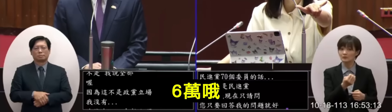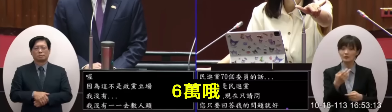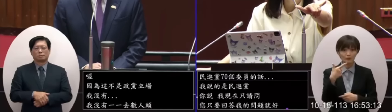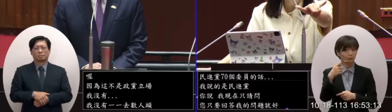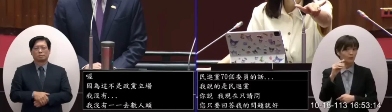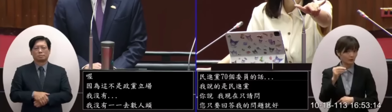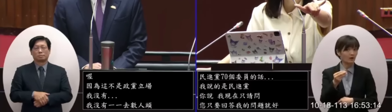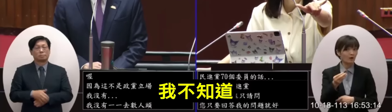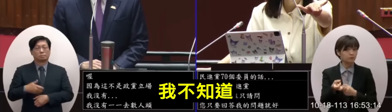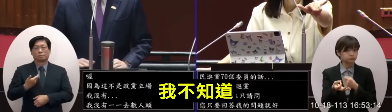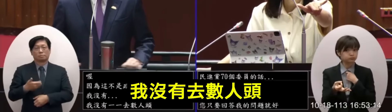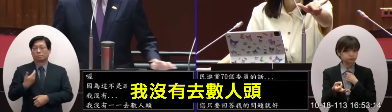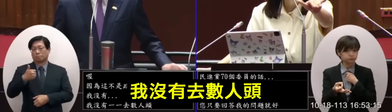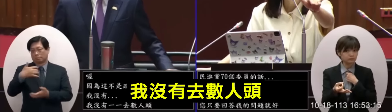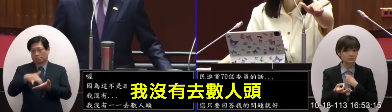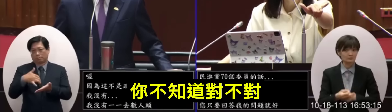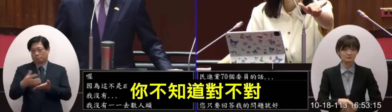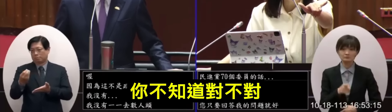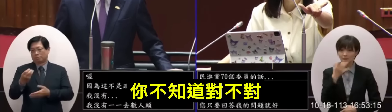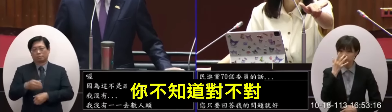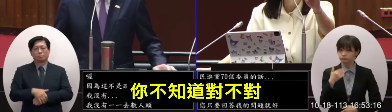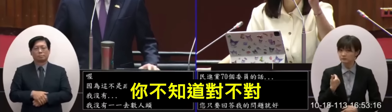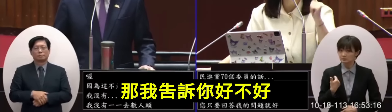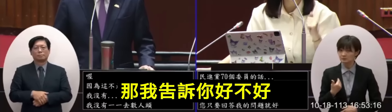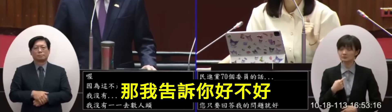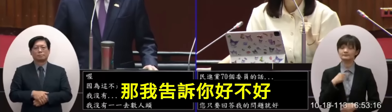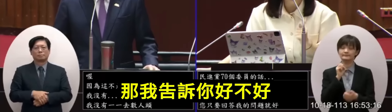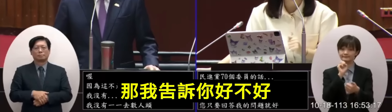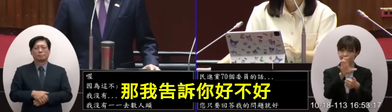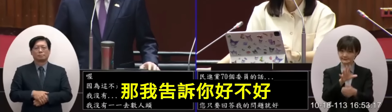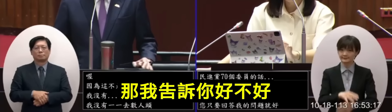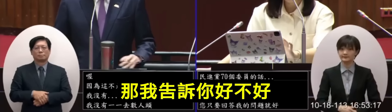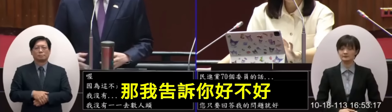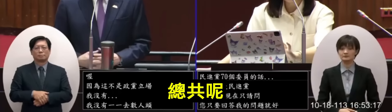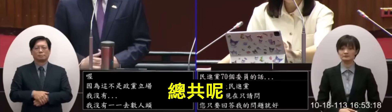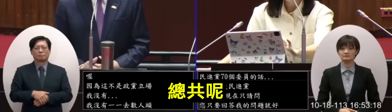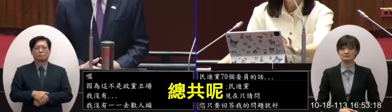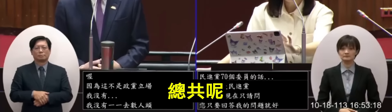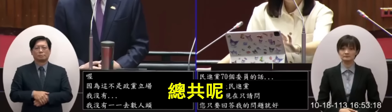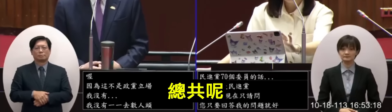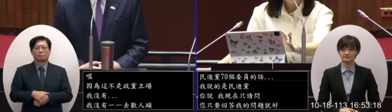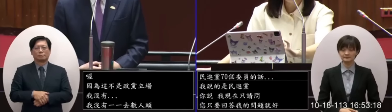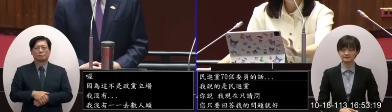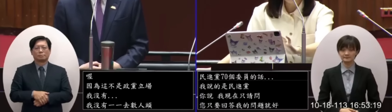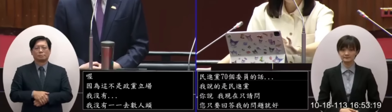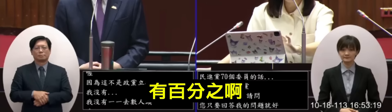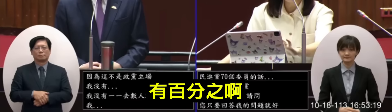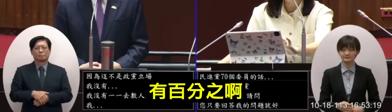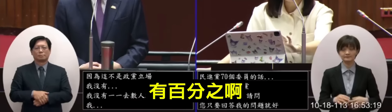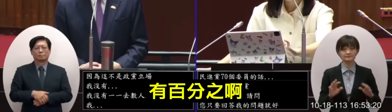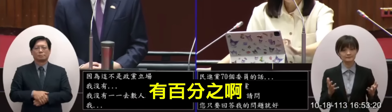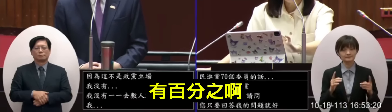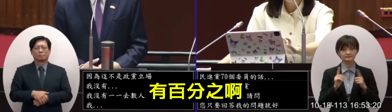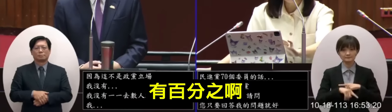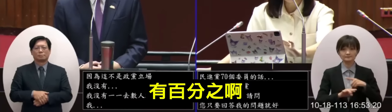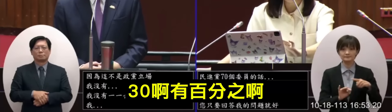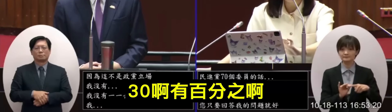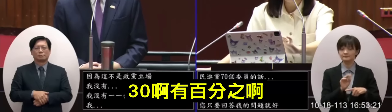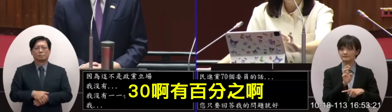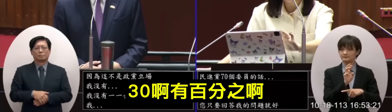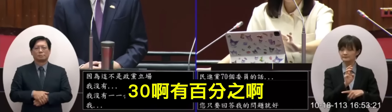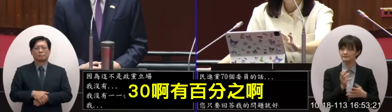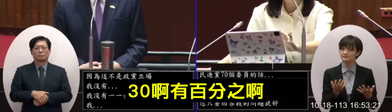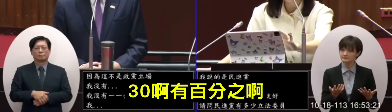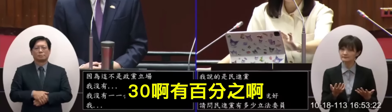哦。 我不知道，我没有去数人头。 你不知道对不对？那我告诉你好不好？总共呢，有